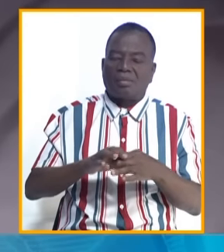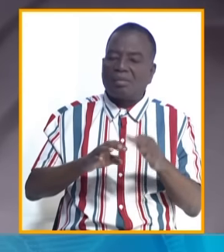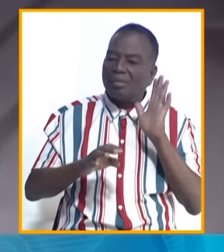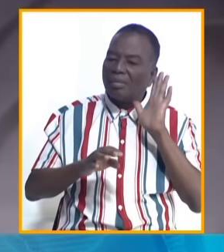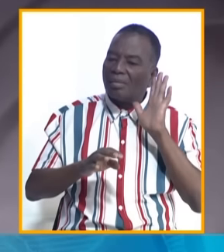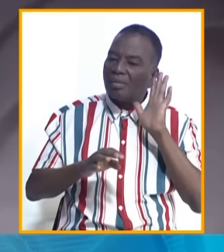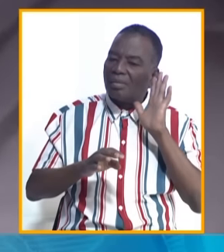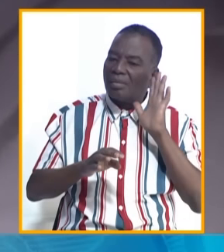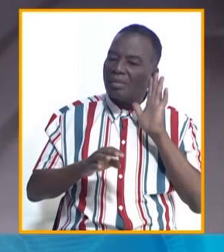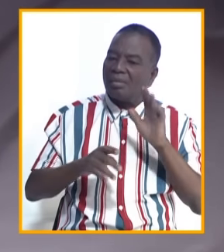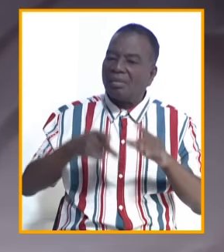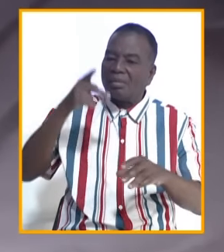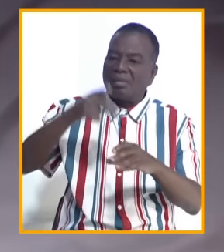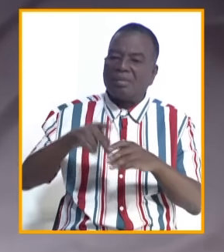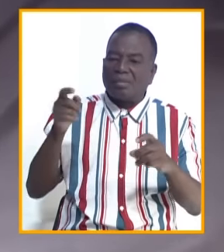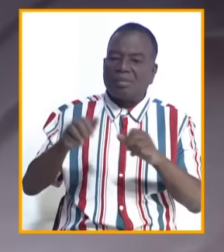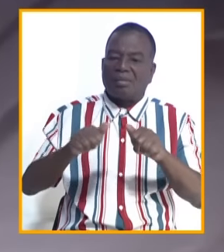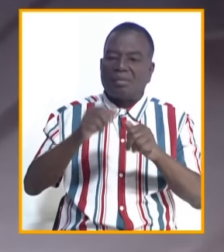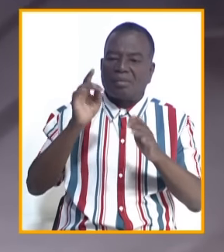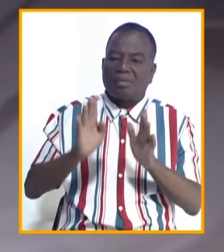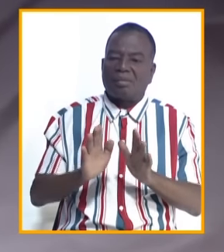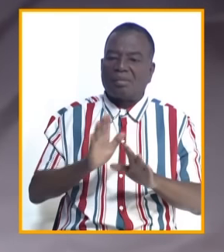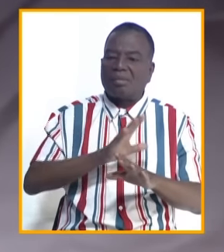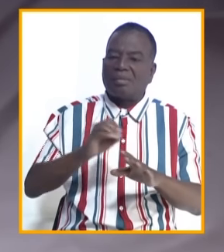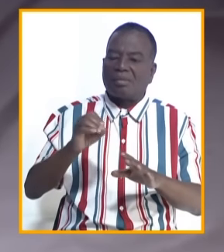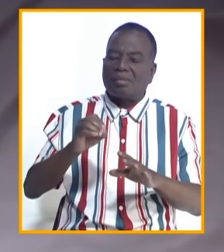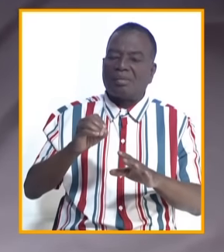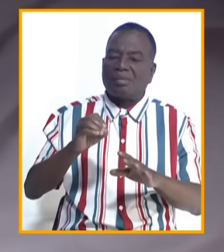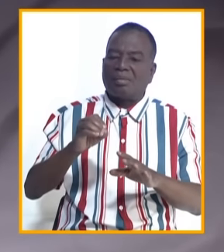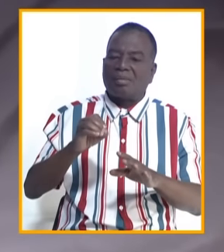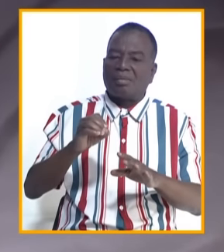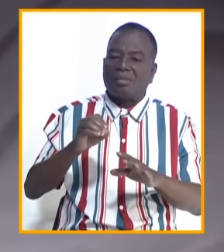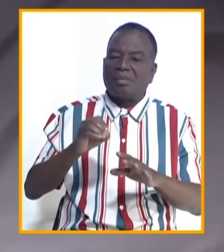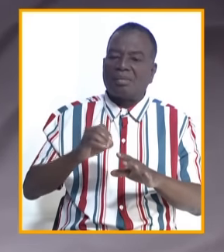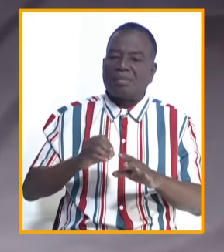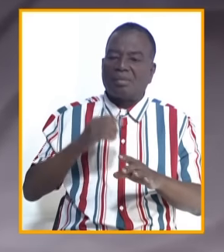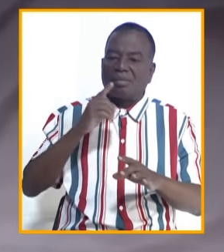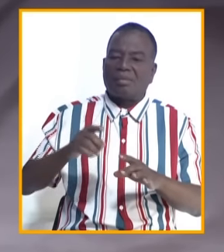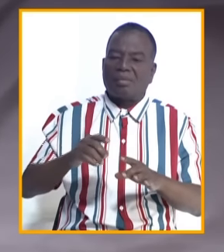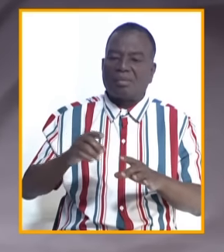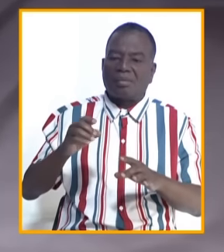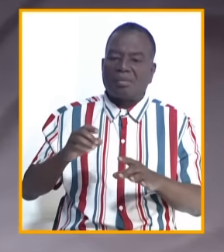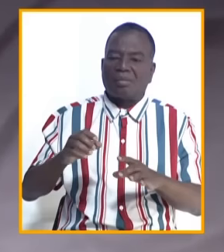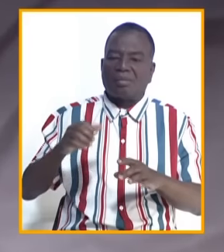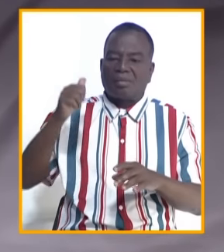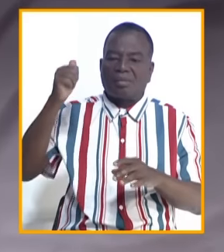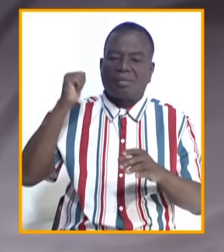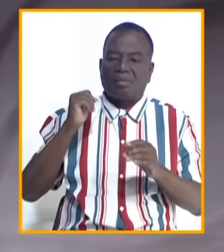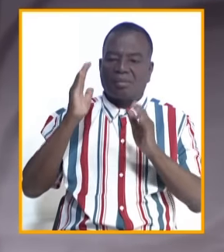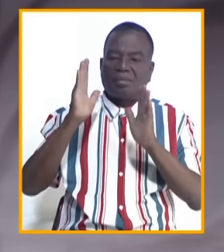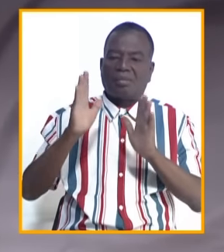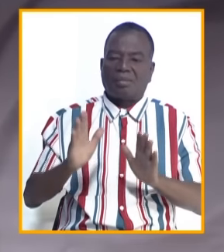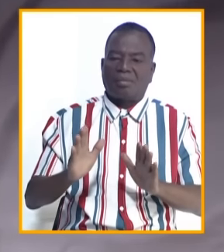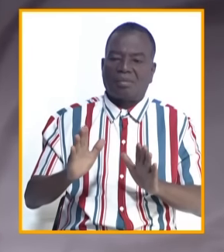études, participez activement à la vie universitaire et soyez les ambassadeurs des valeurs de